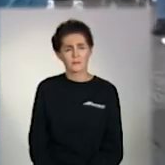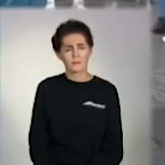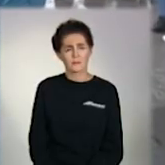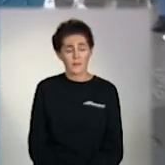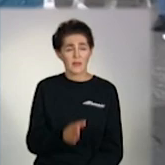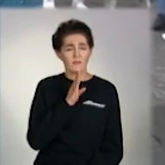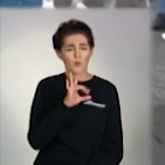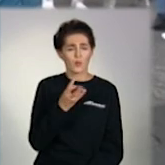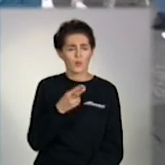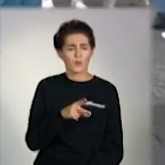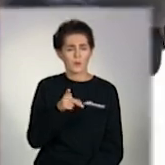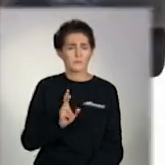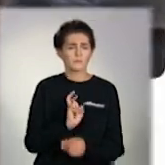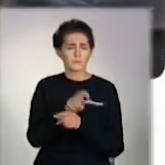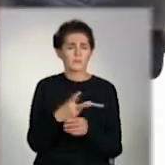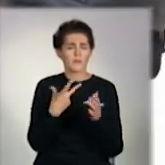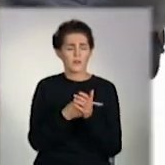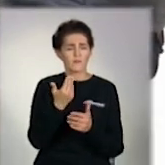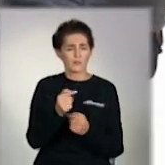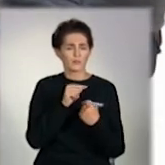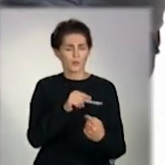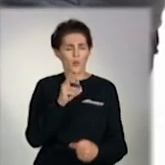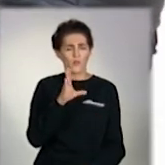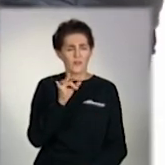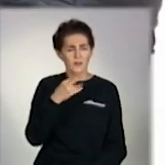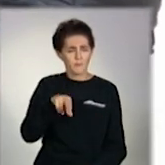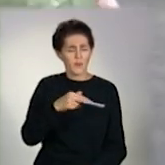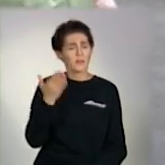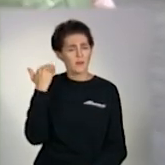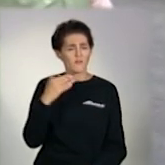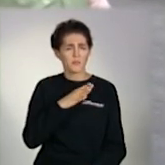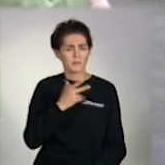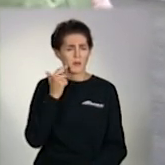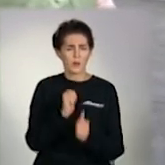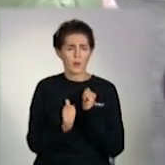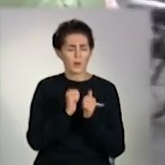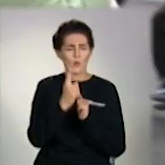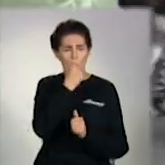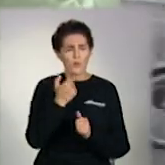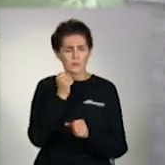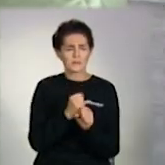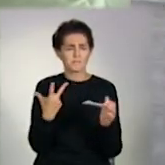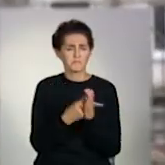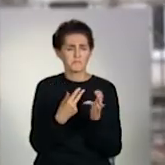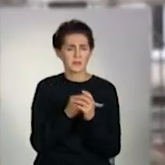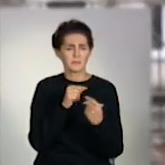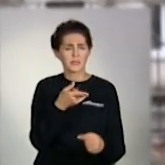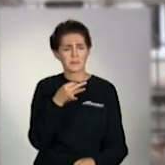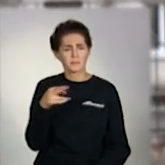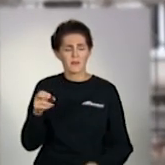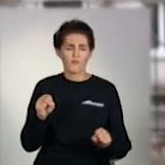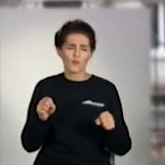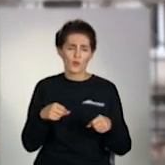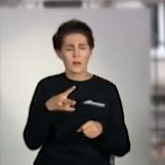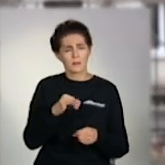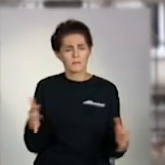Пані Ольга сьогодні імунізується від коронавірусу. Розповідає, раніше щороку робила щеплення й від грипу. Та зараз не впевнена, чи сумісні